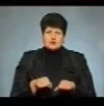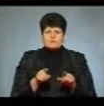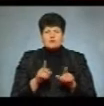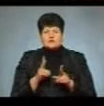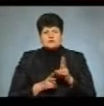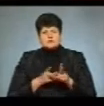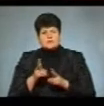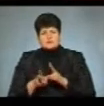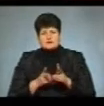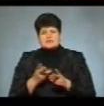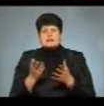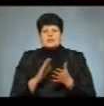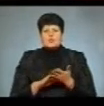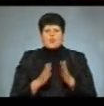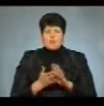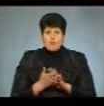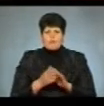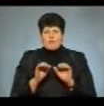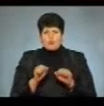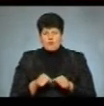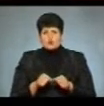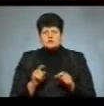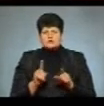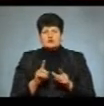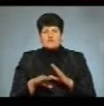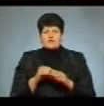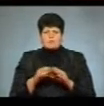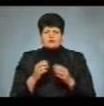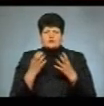оскарженню. Взагалі, за яких умов можливо,